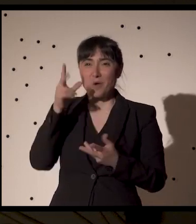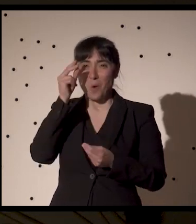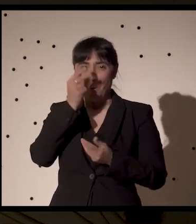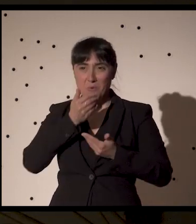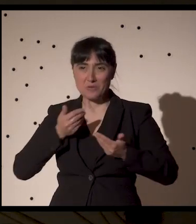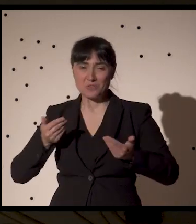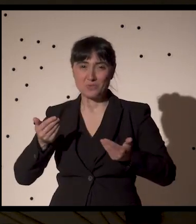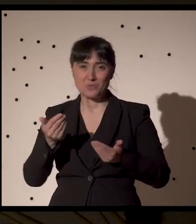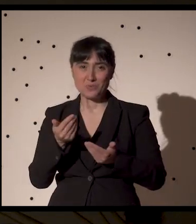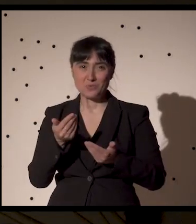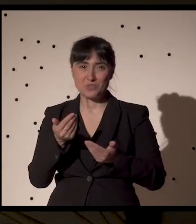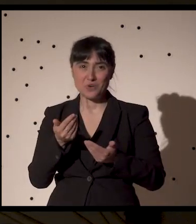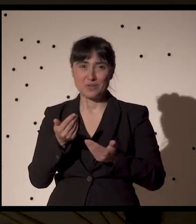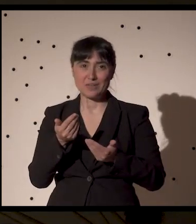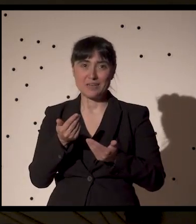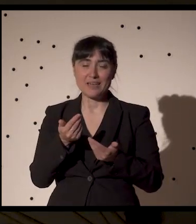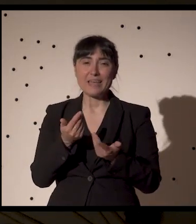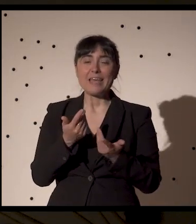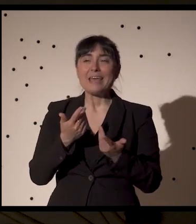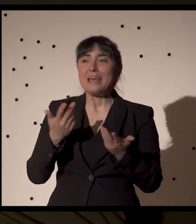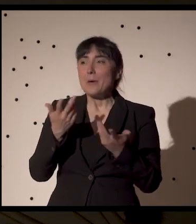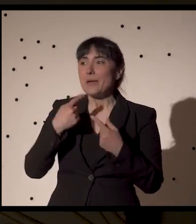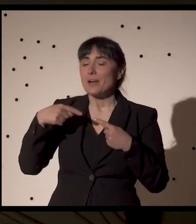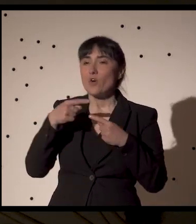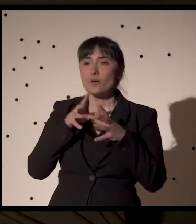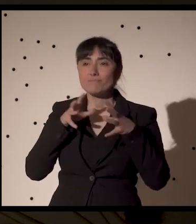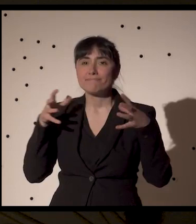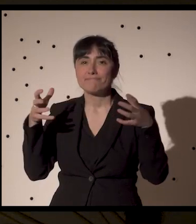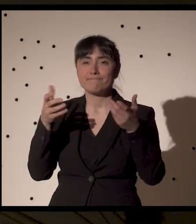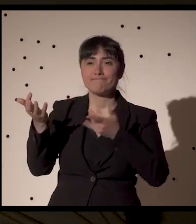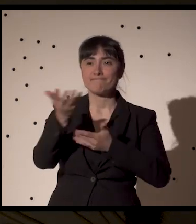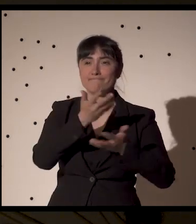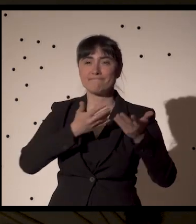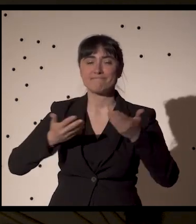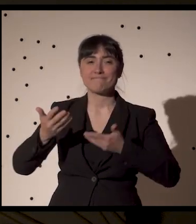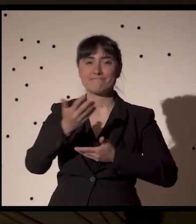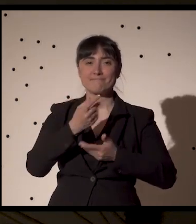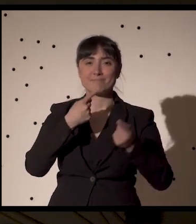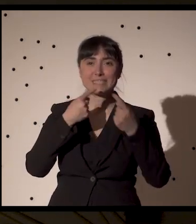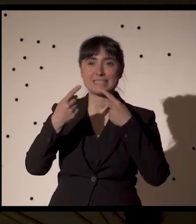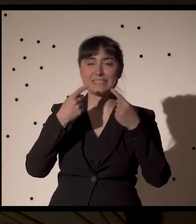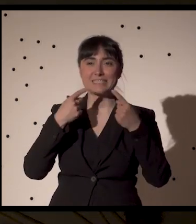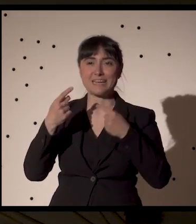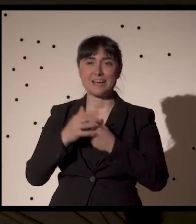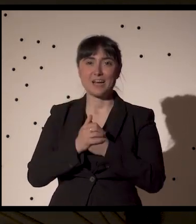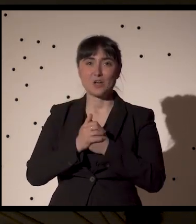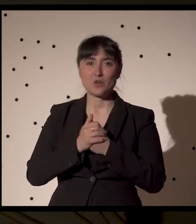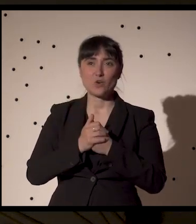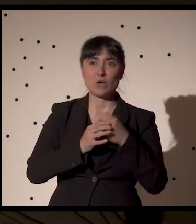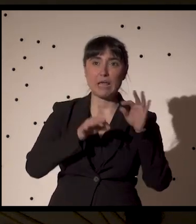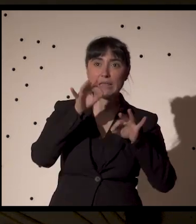la dimensione di dialogo collettivo che la creazione teatrale sta prendendo in questi ultimi anni